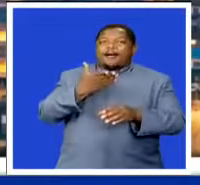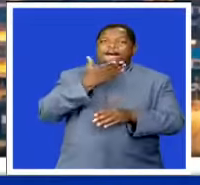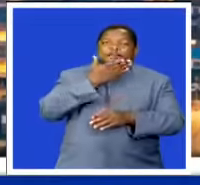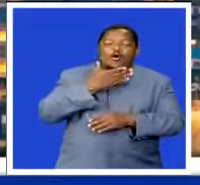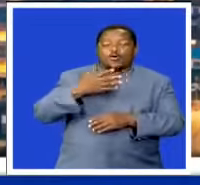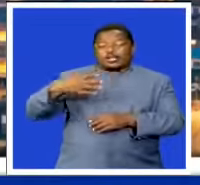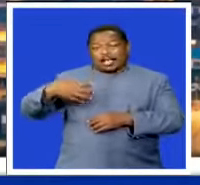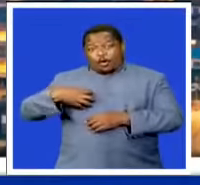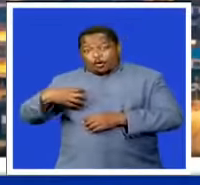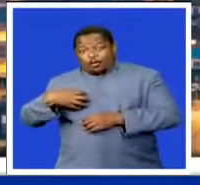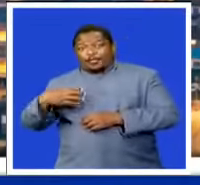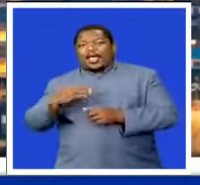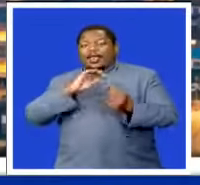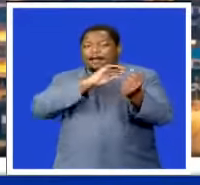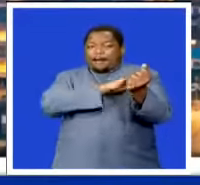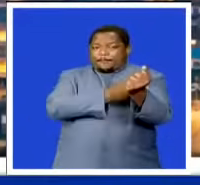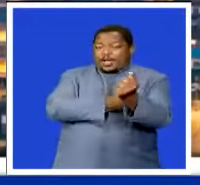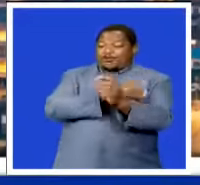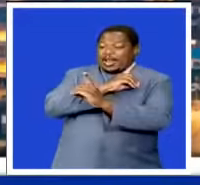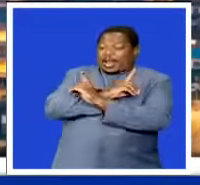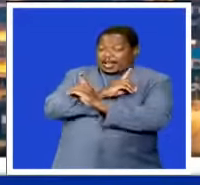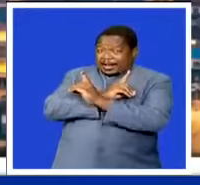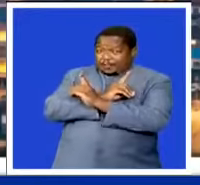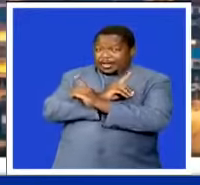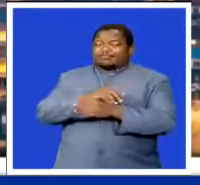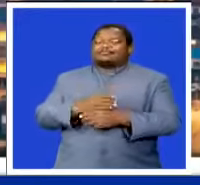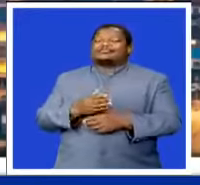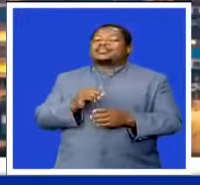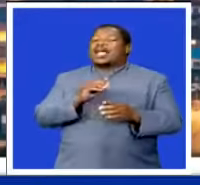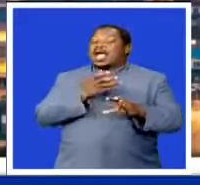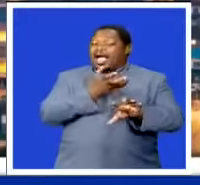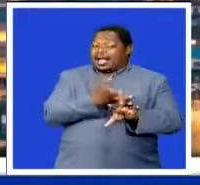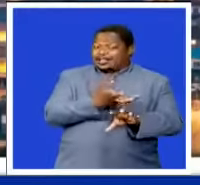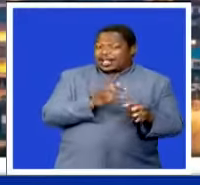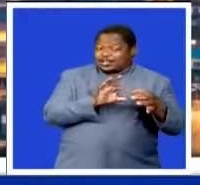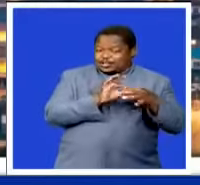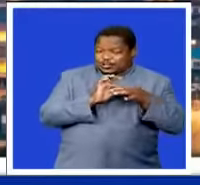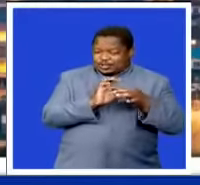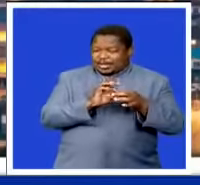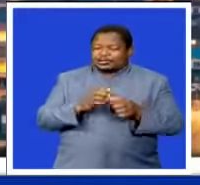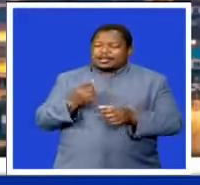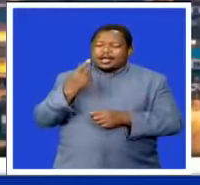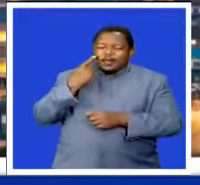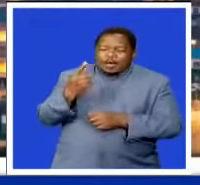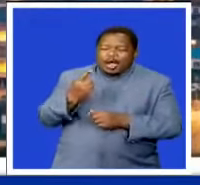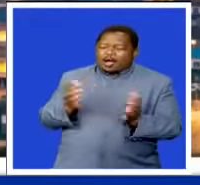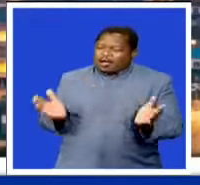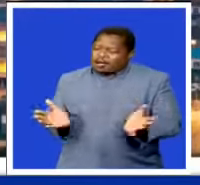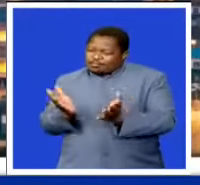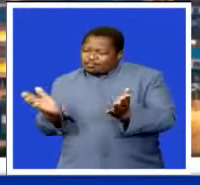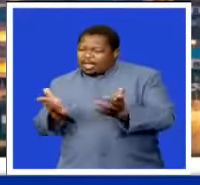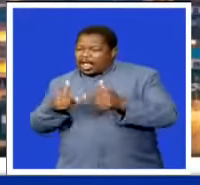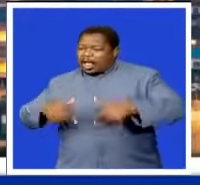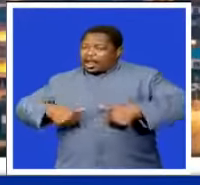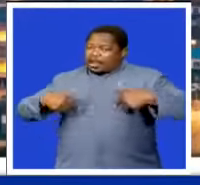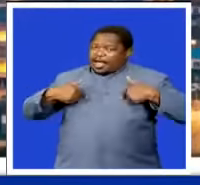tekuhlukubeteka kulesikhathi labanengi babo basahleli emakhaya ngenxa yemkhuhlane iCOVID-19.